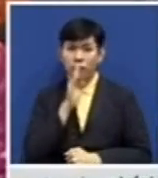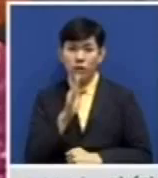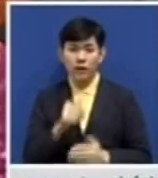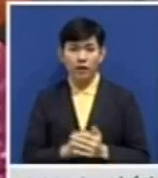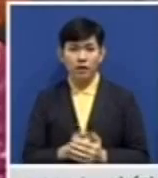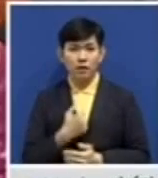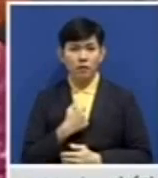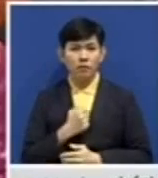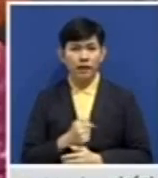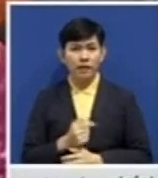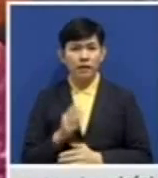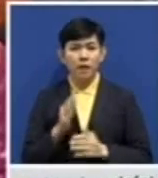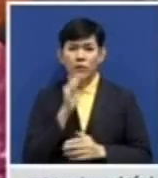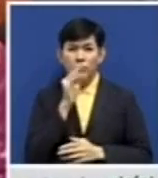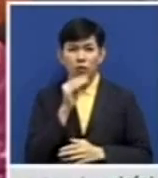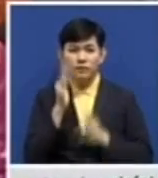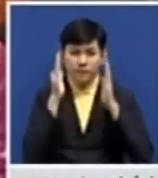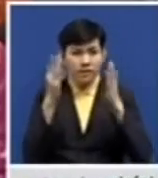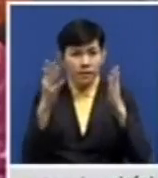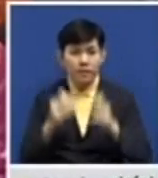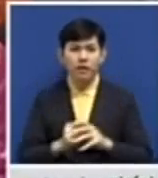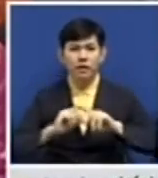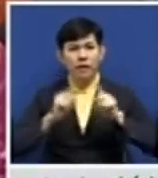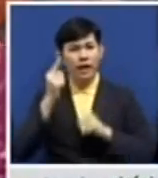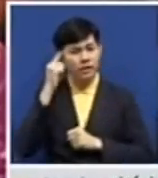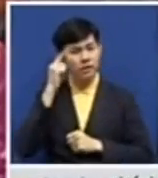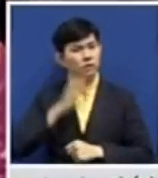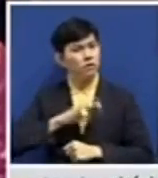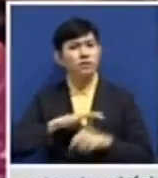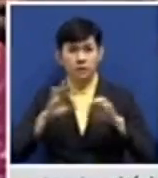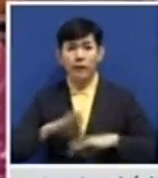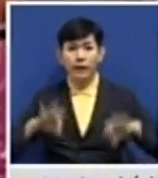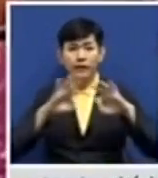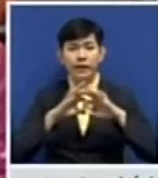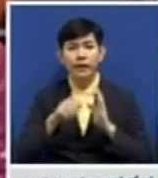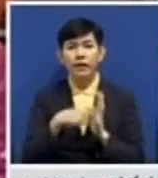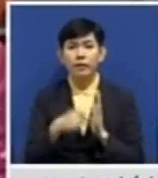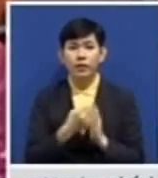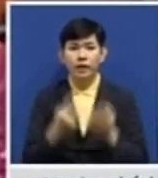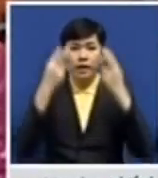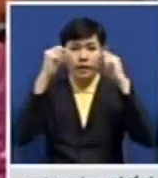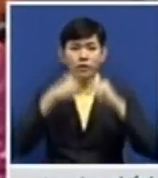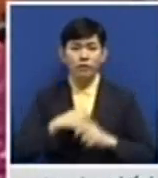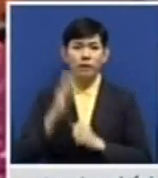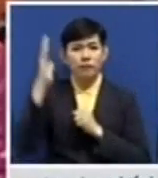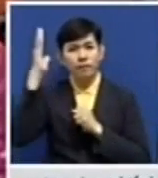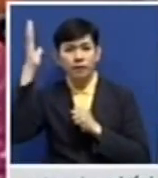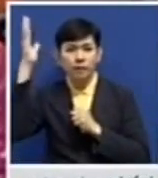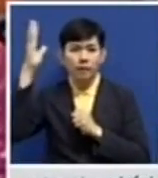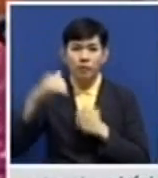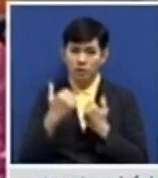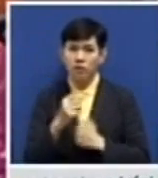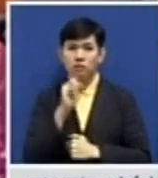มไม่ตั้งใจจะพูดอะไรเลยแต่คราวนี้ทำไมถึงว่าสำคัญนะการที่ท่านนายกรัฐมนตรีมาแถลงนโยบายเนี่ยท่านจะต้องบอ